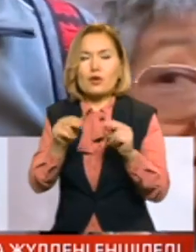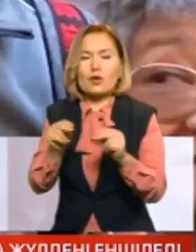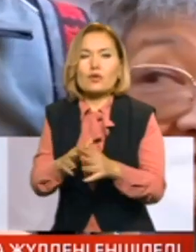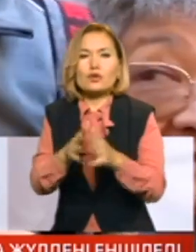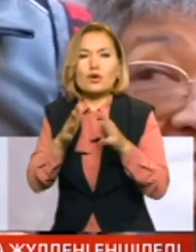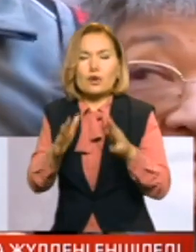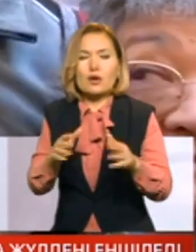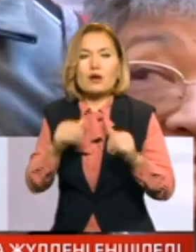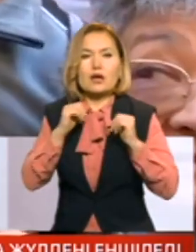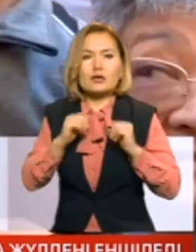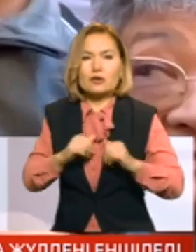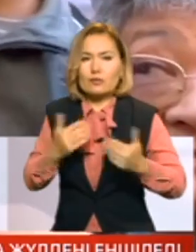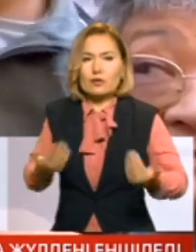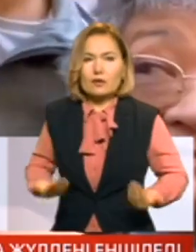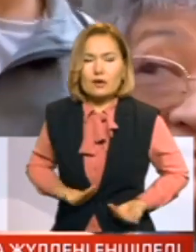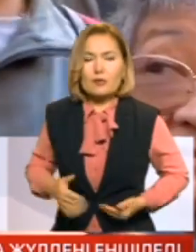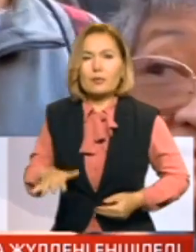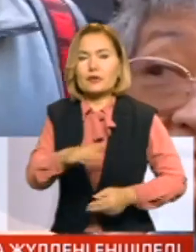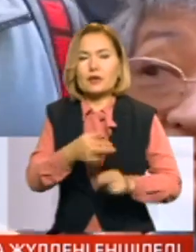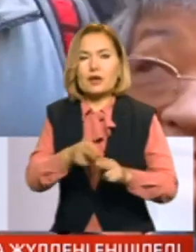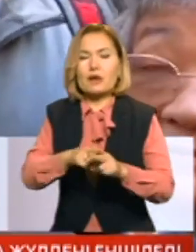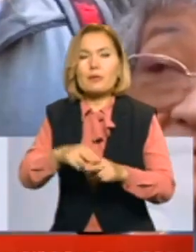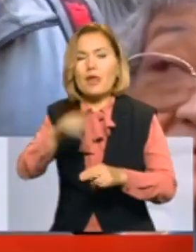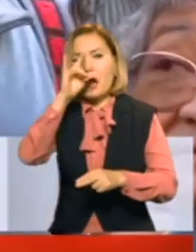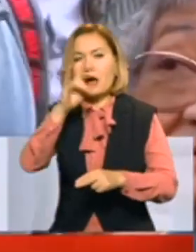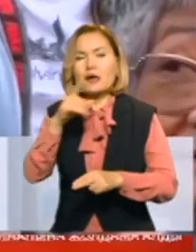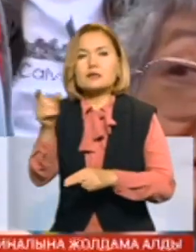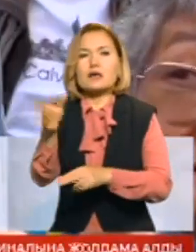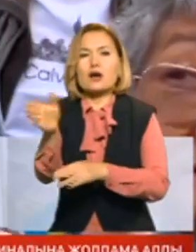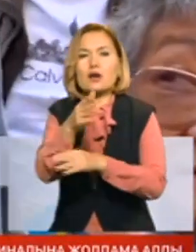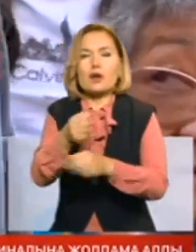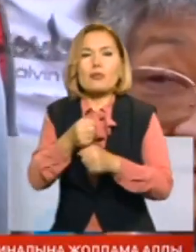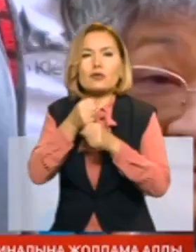үлкен мән беретін тамаша азаматтар. Сондықтан туды көтеріп, құрмет көрсеткенімізге қуаныштымыз.